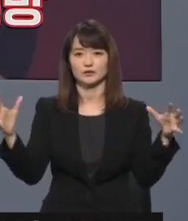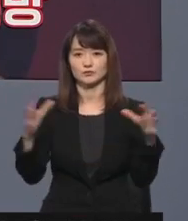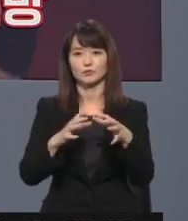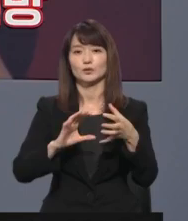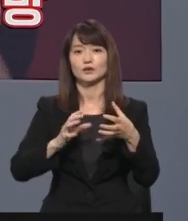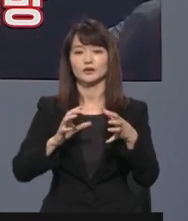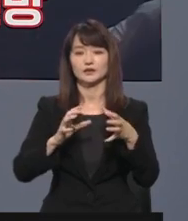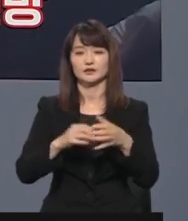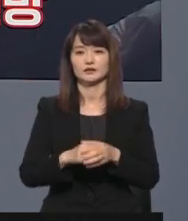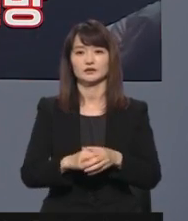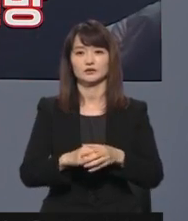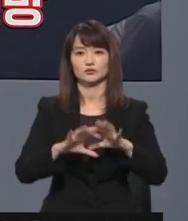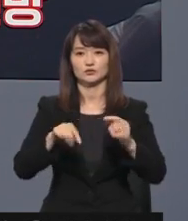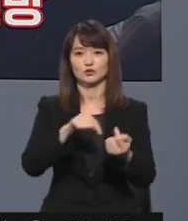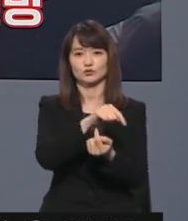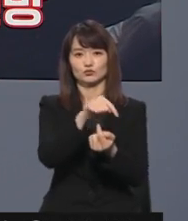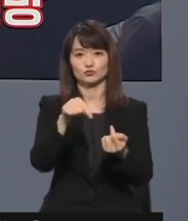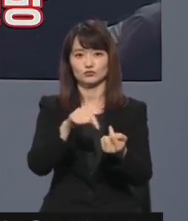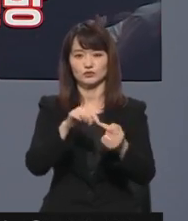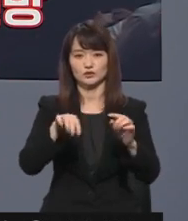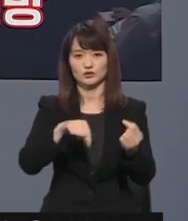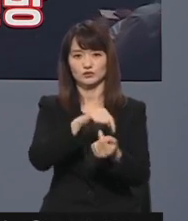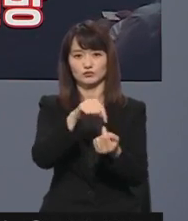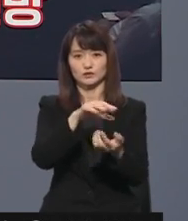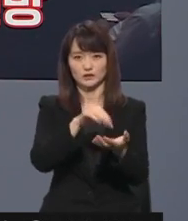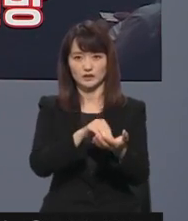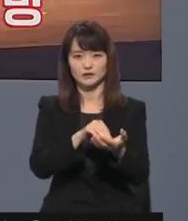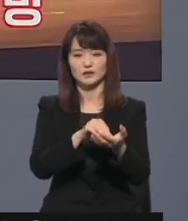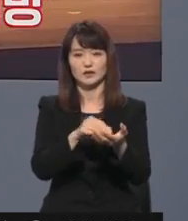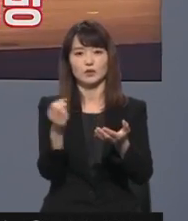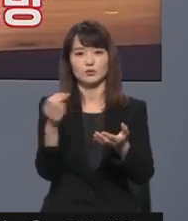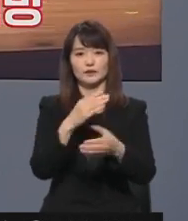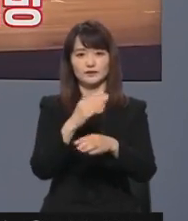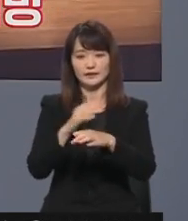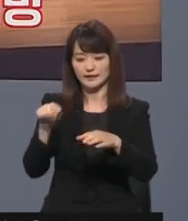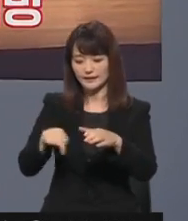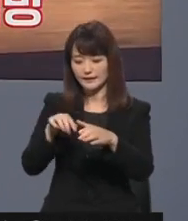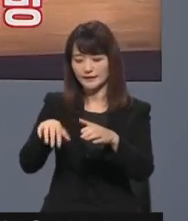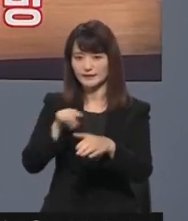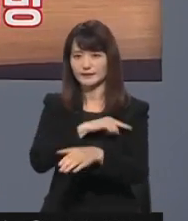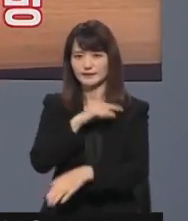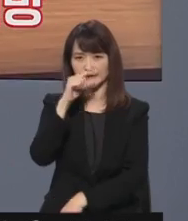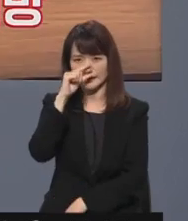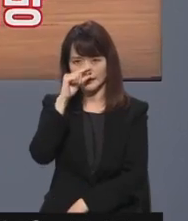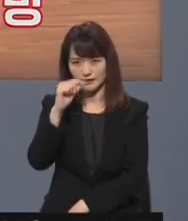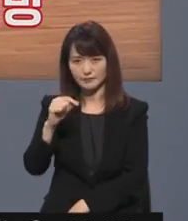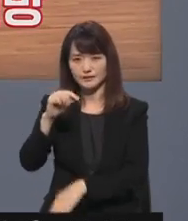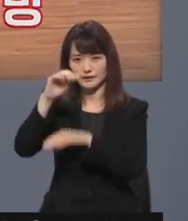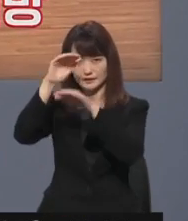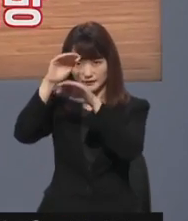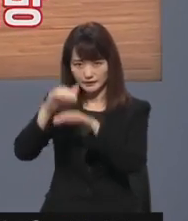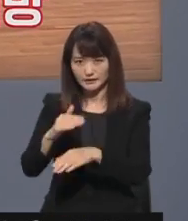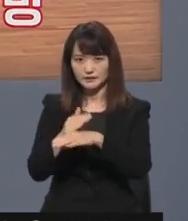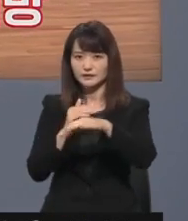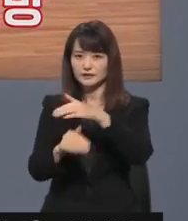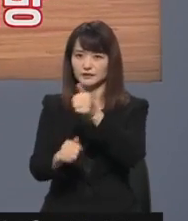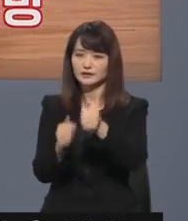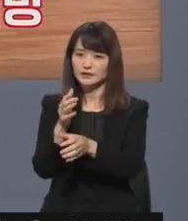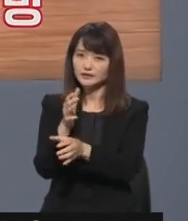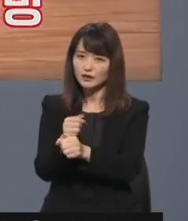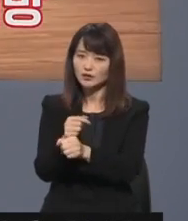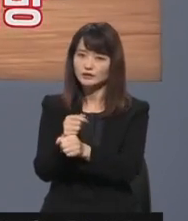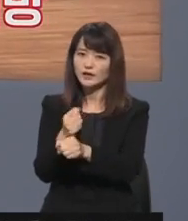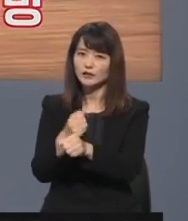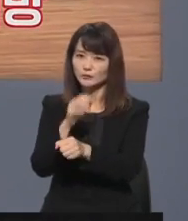임기 초 국정과제 논의와 함께 당내 가장 민감한 현안인 정단 전당대회 시점에 대한 논의도 활발하게 이뤄질